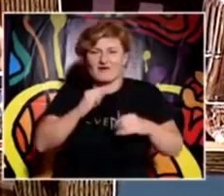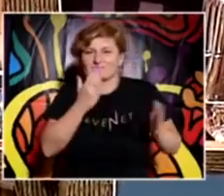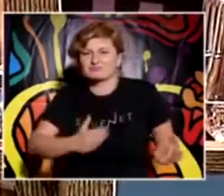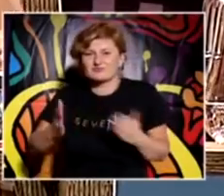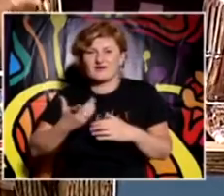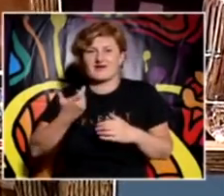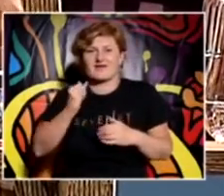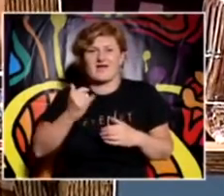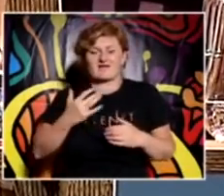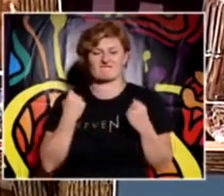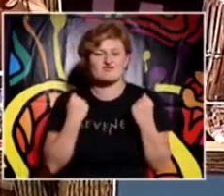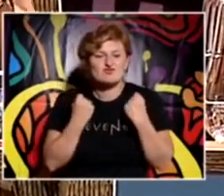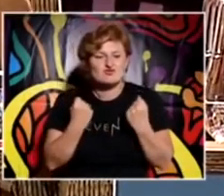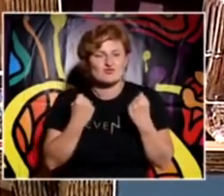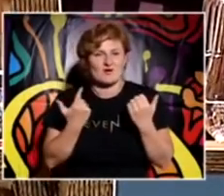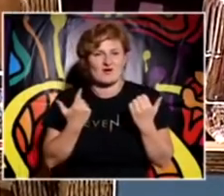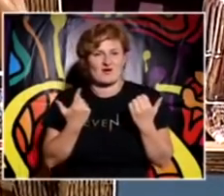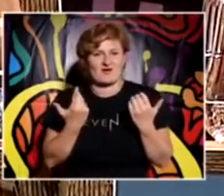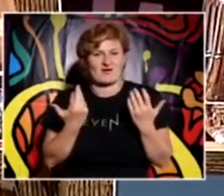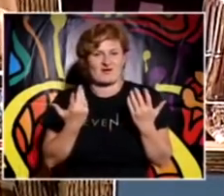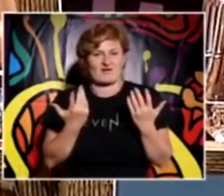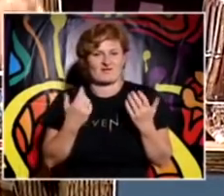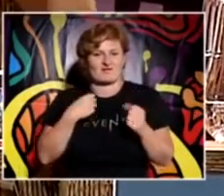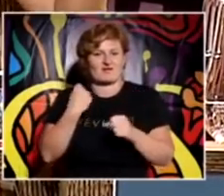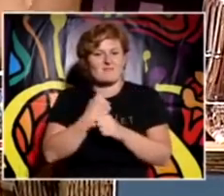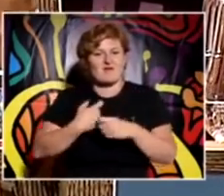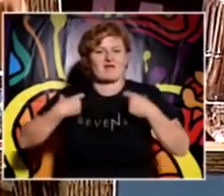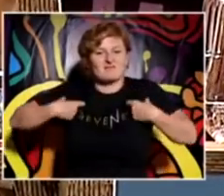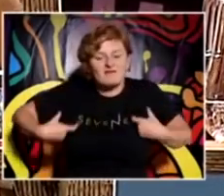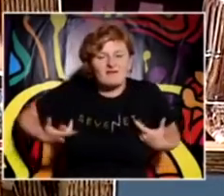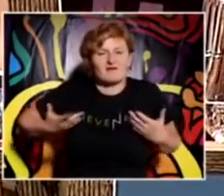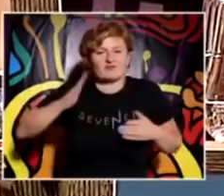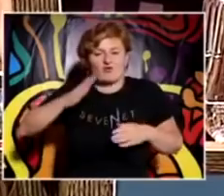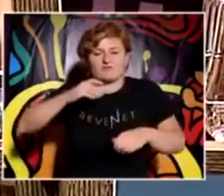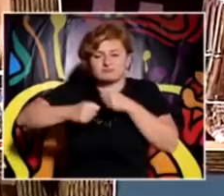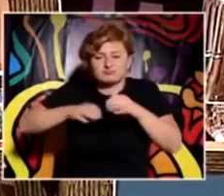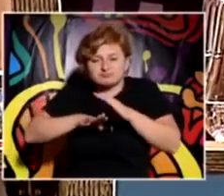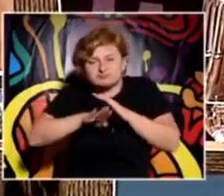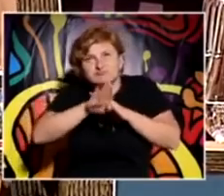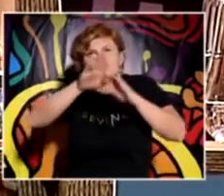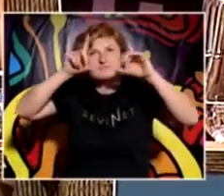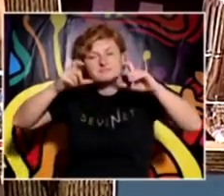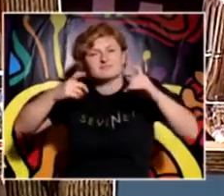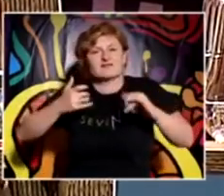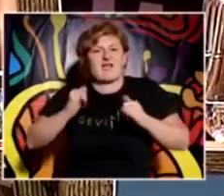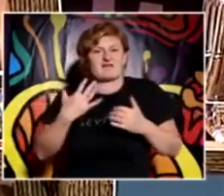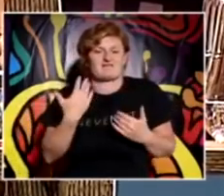tego wysiłku, który ktoś musi wnieść, na przykład te kamienie na górę, ktoś musi wjechać na tą górę jak i wszystko